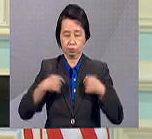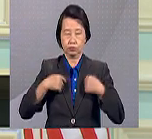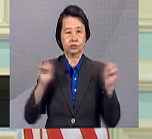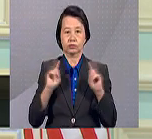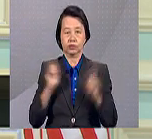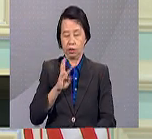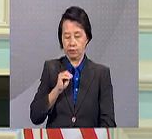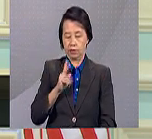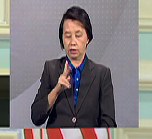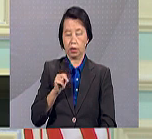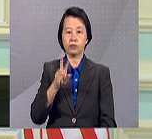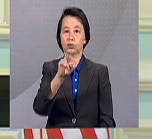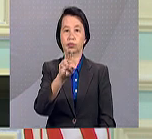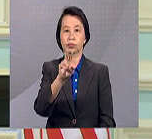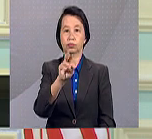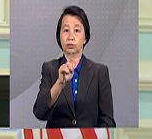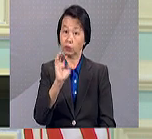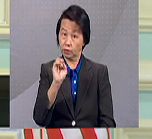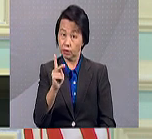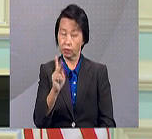bawah MKN.